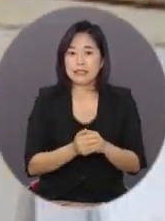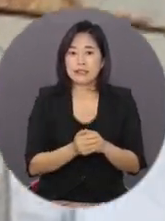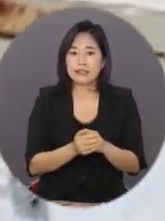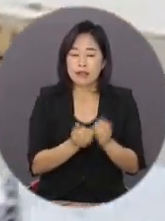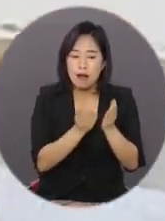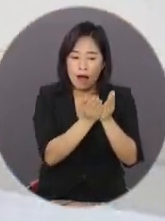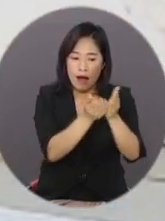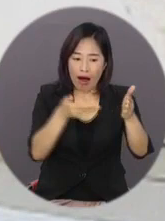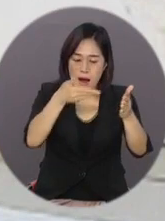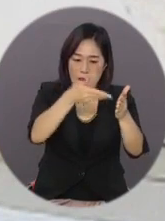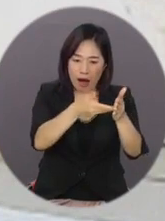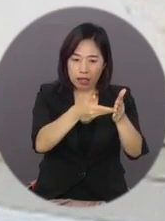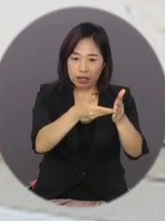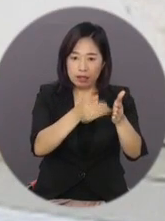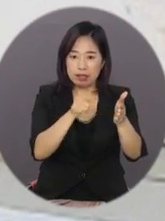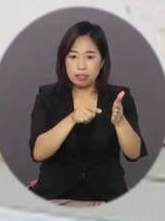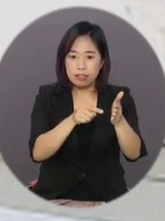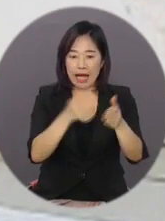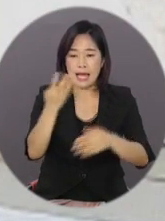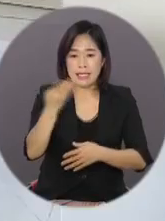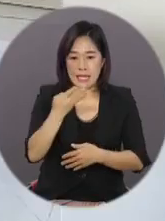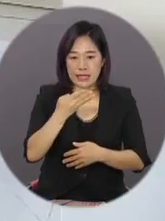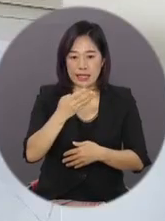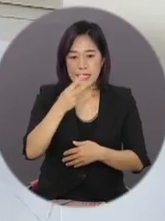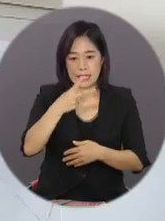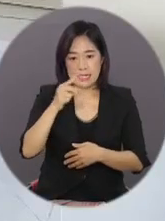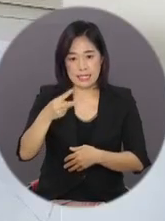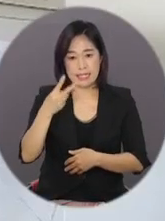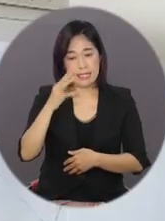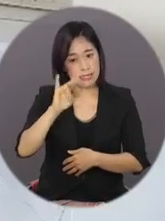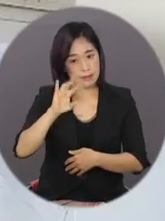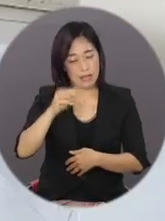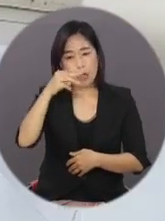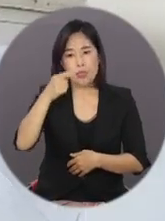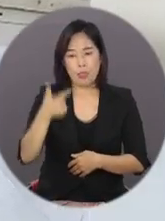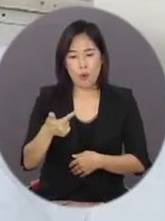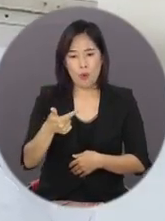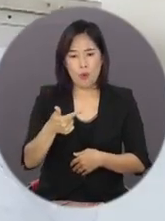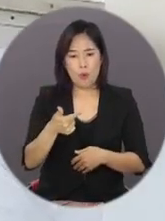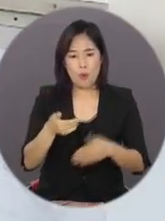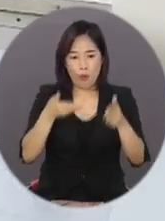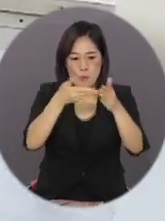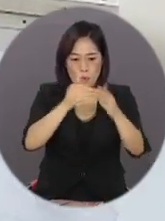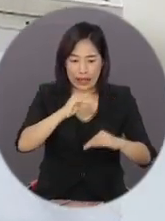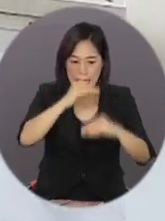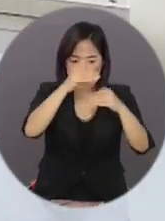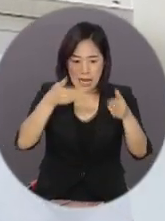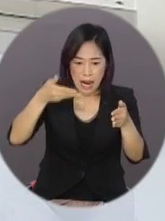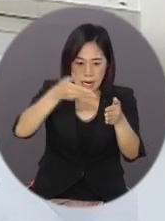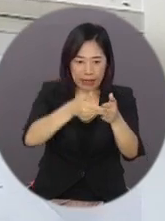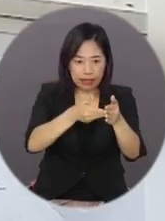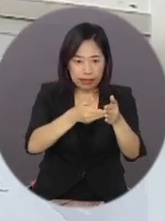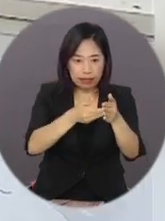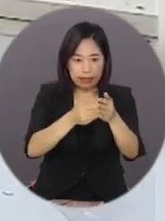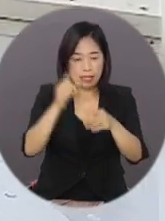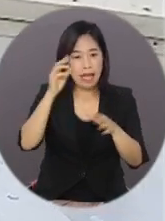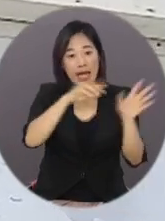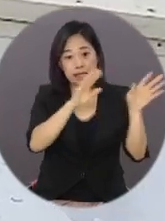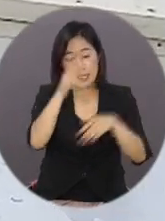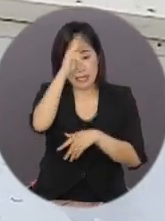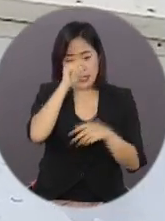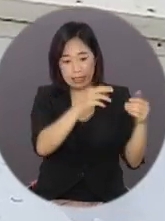물량장이 정박한 목포 선적 4.24톤 연안자망 어선이 부두 암벽 계단에 걸려 해경이 안전 조치를